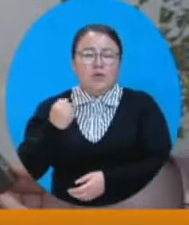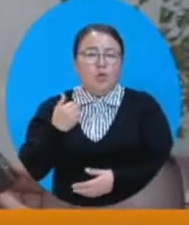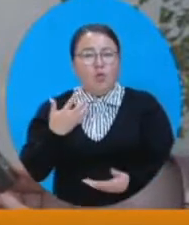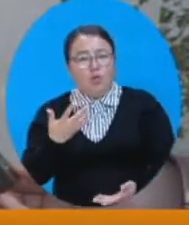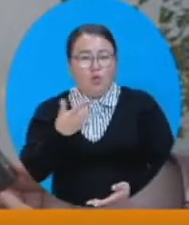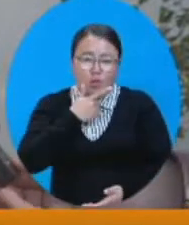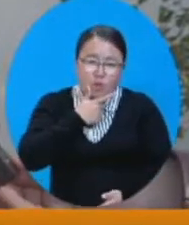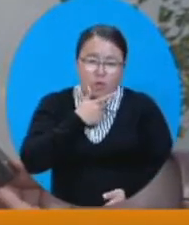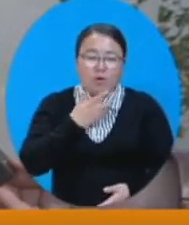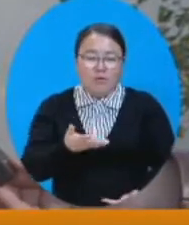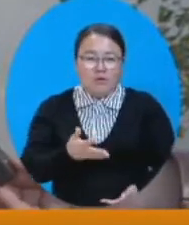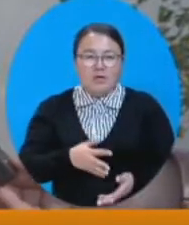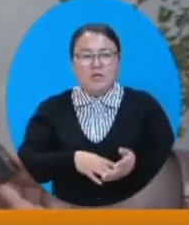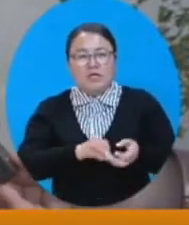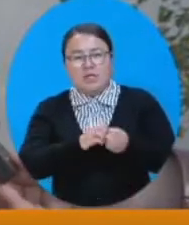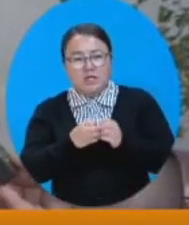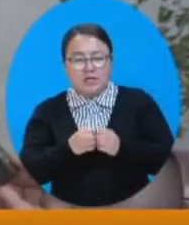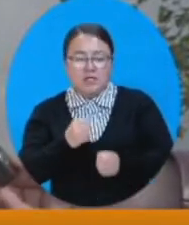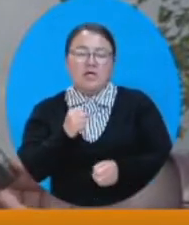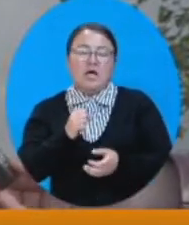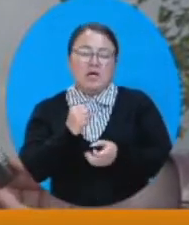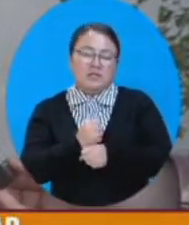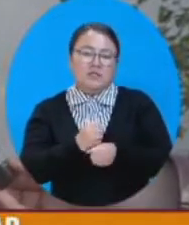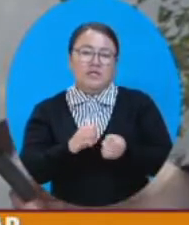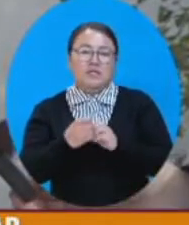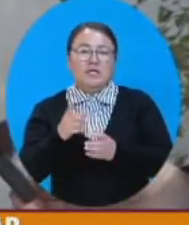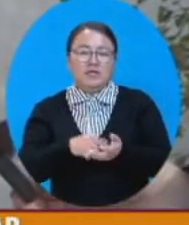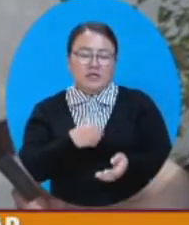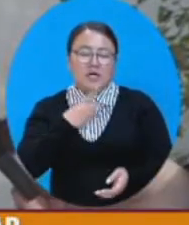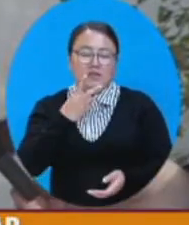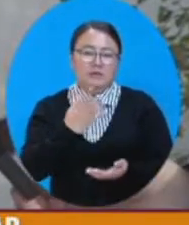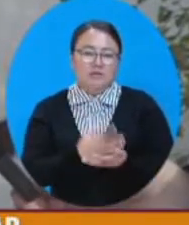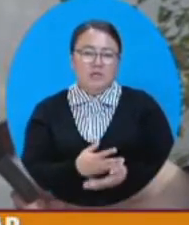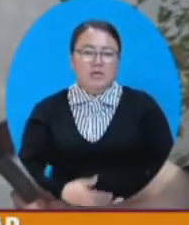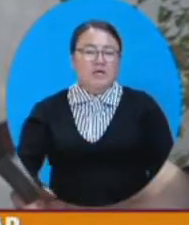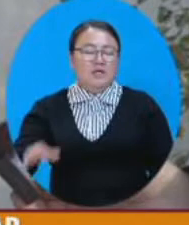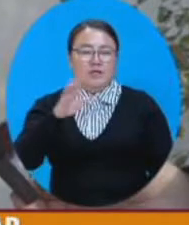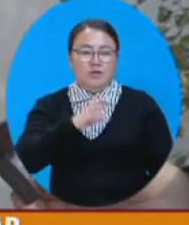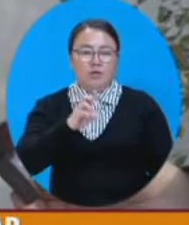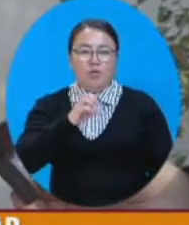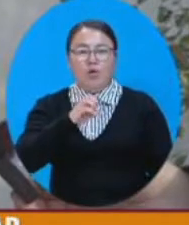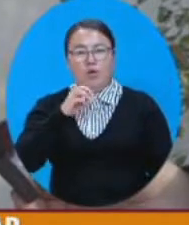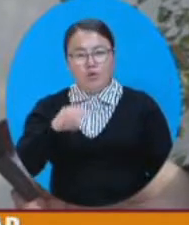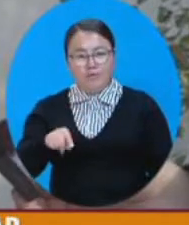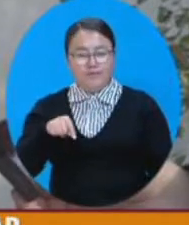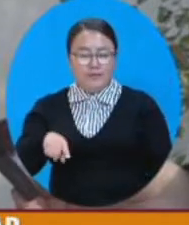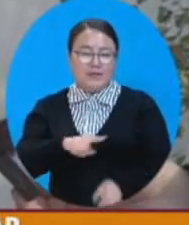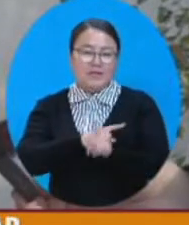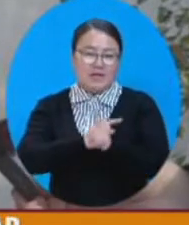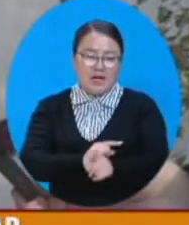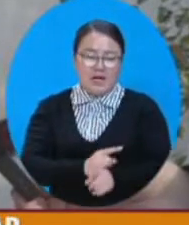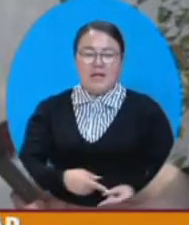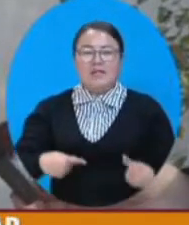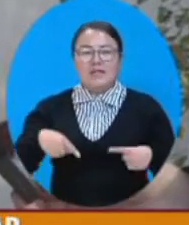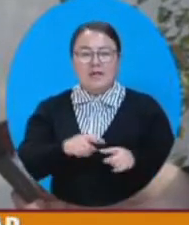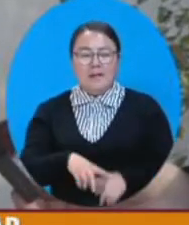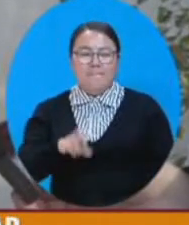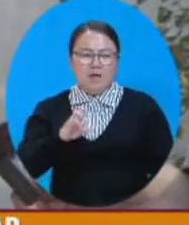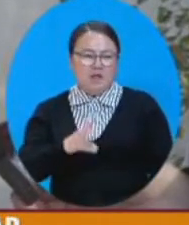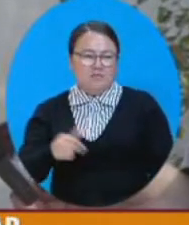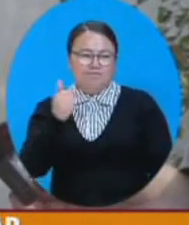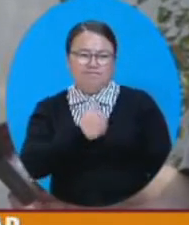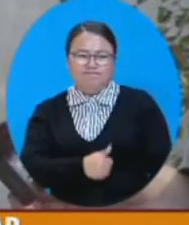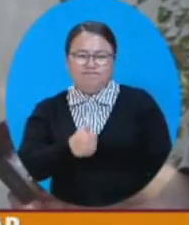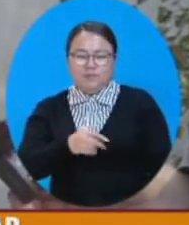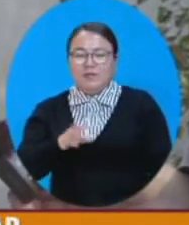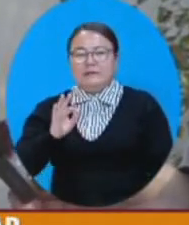бид нас тулгуурласан энэ өргөтгөлийн ажлыг бол хийх ёстой гэж ингэж үзэж байгаа. За эдгээр бомбуудын араас одоо шил дараад бэлэн